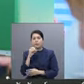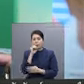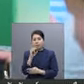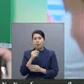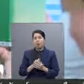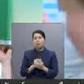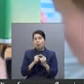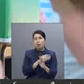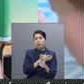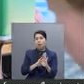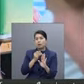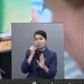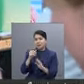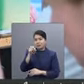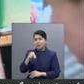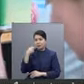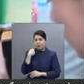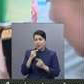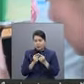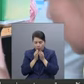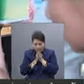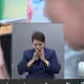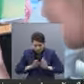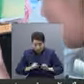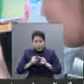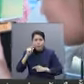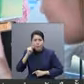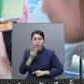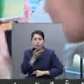มาที่คูหาก็ได้มีการกราบคุณแม่เพื่อขอพรเป็นสิริมงคลและเรียกความมั่นใจครับ